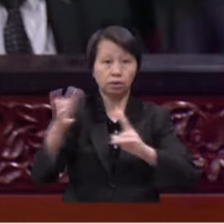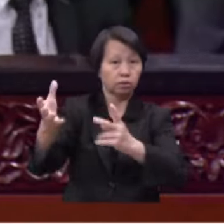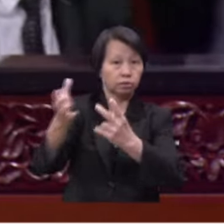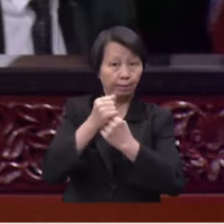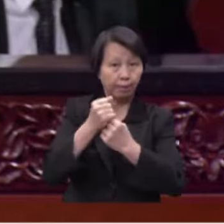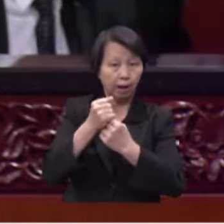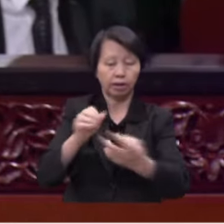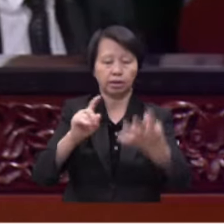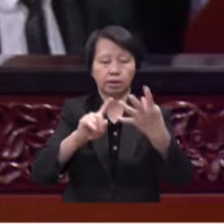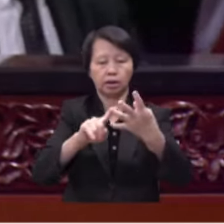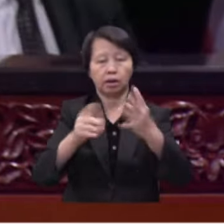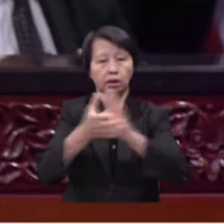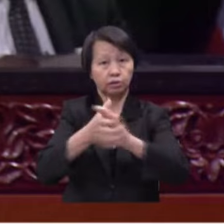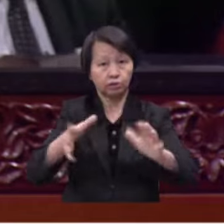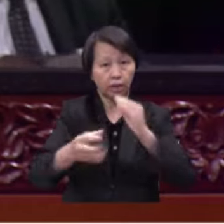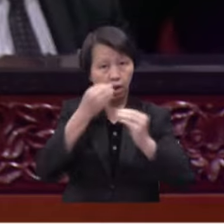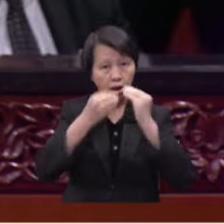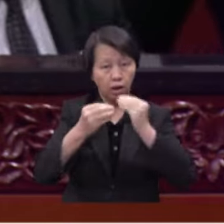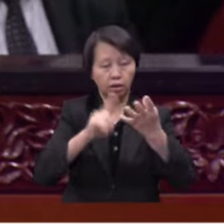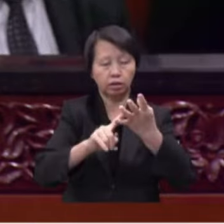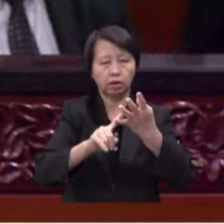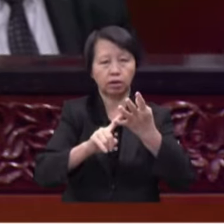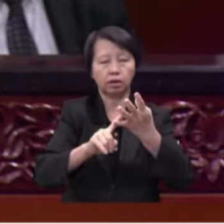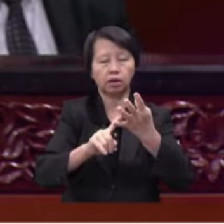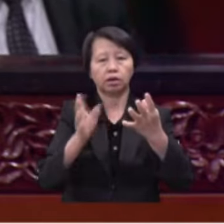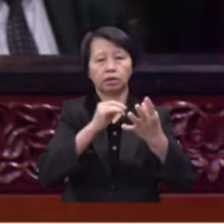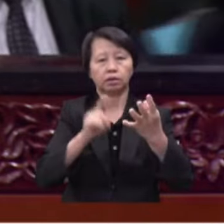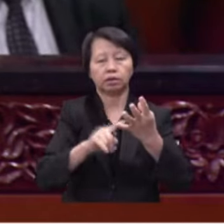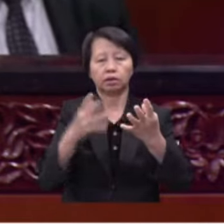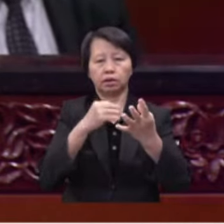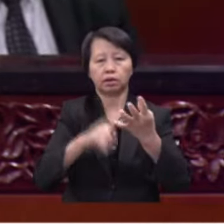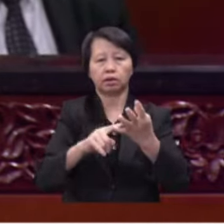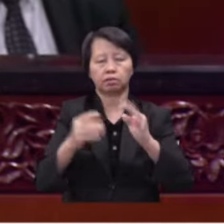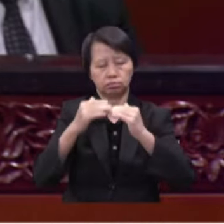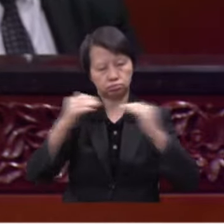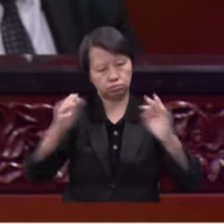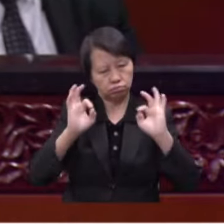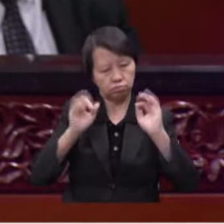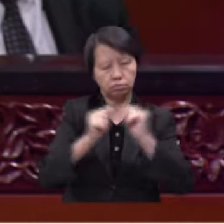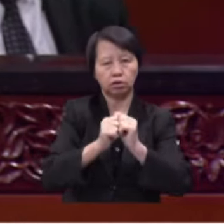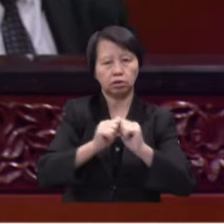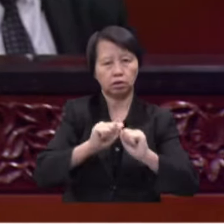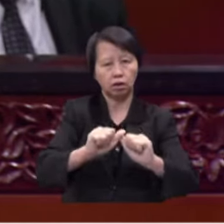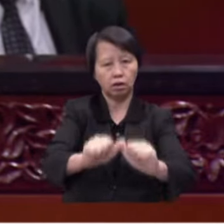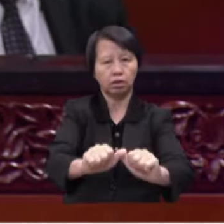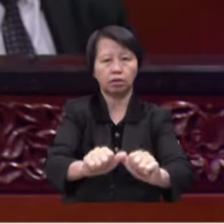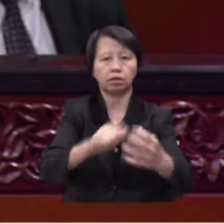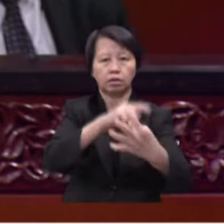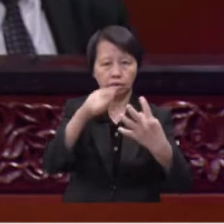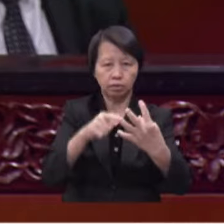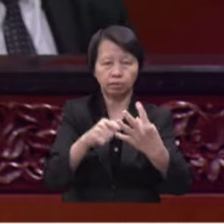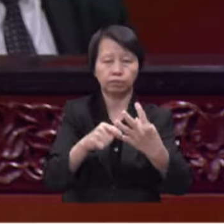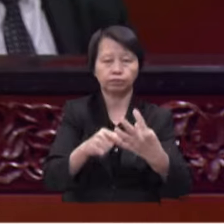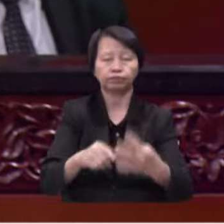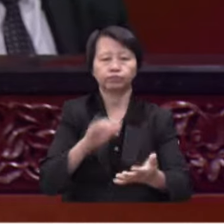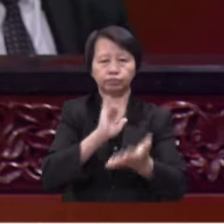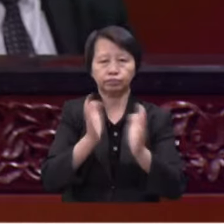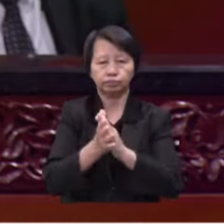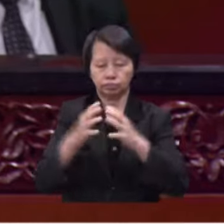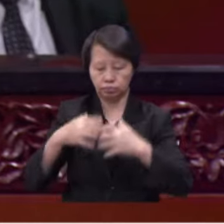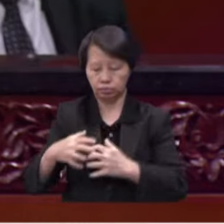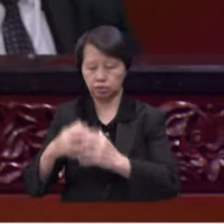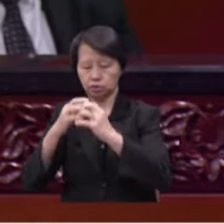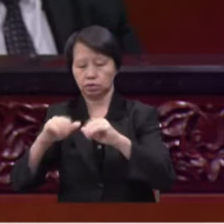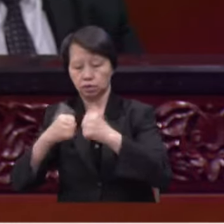capaian keselamatan makanan tanpa makanan serta kestabilan dan kemampuan dan itu penumbuhan